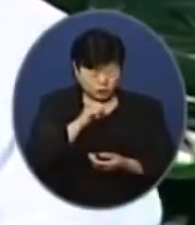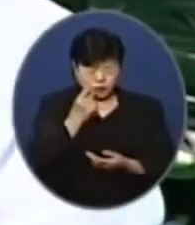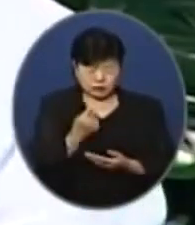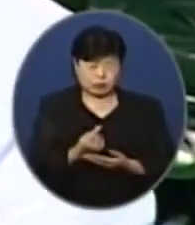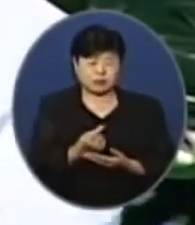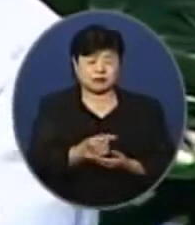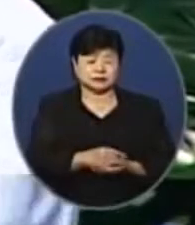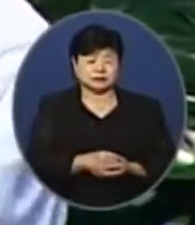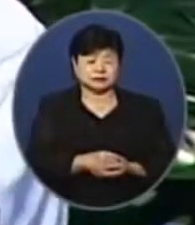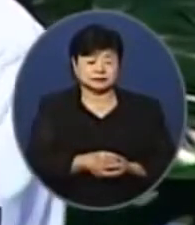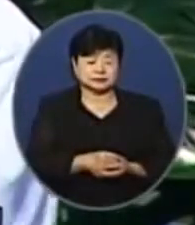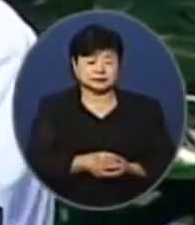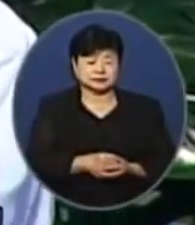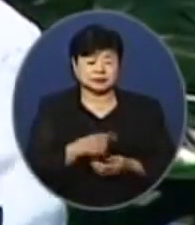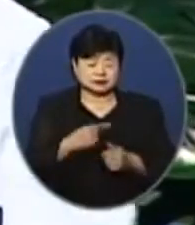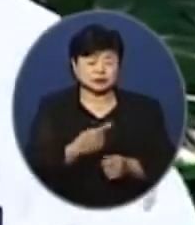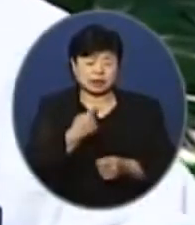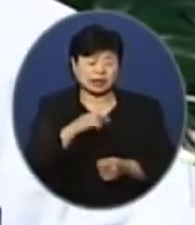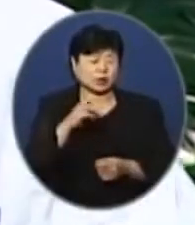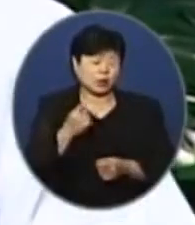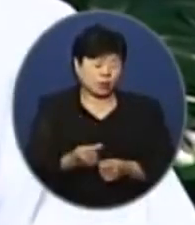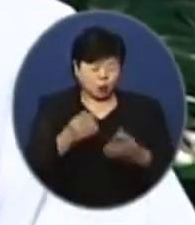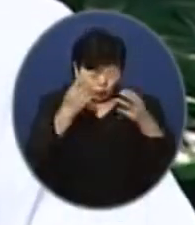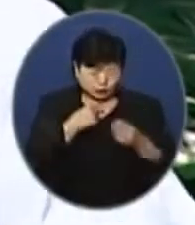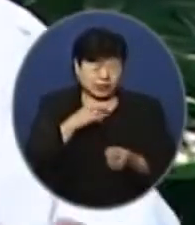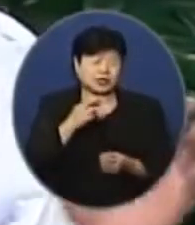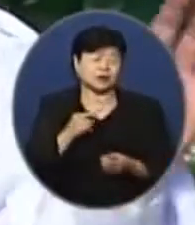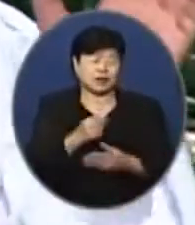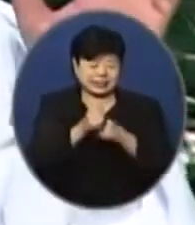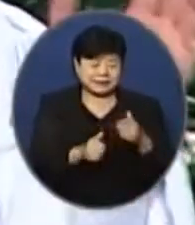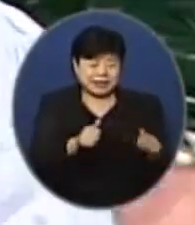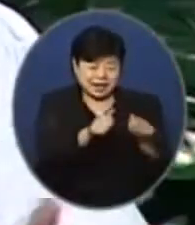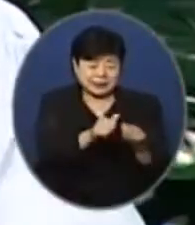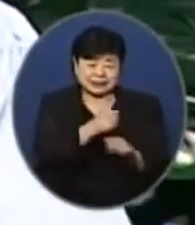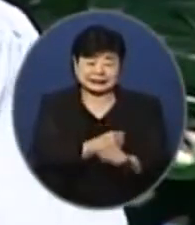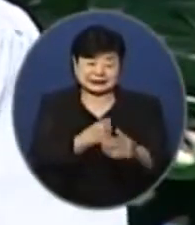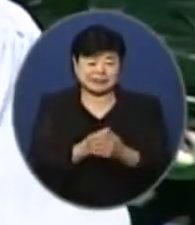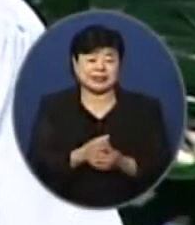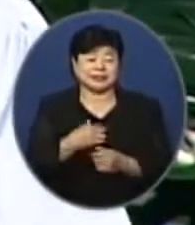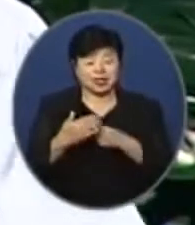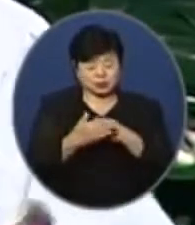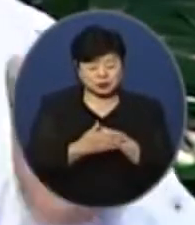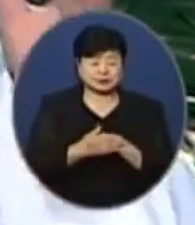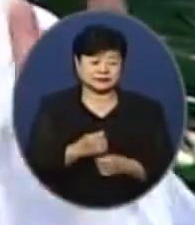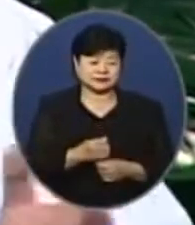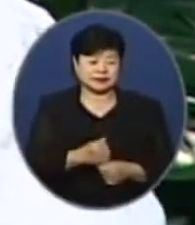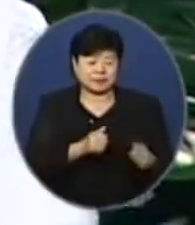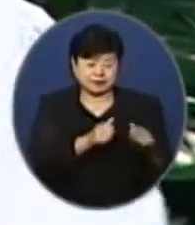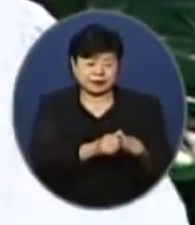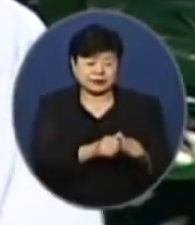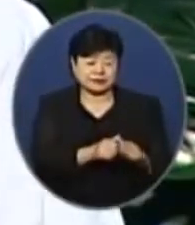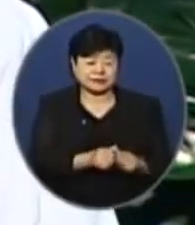다가오고 어떤 참소를 당하고 고통을 당해도 하나님이 나와 함께 하신다, 나를 도와주신다, 하나님이 내 편이